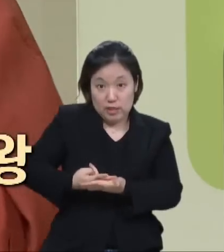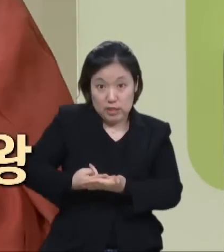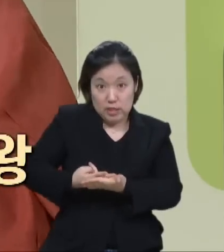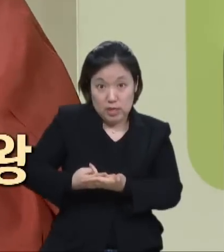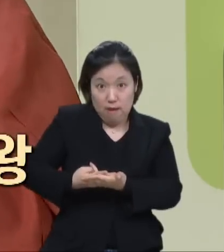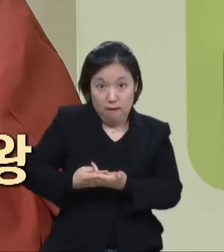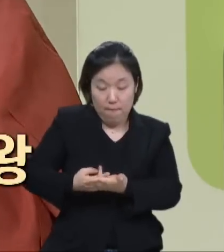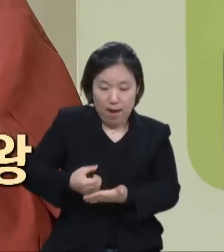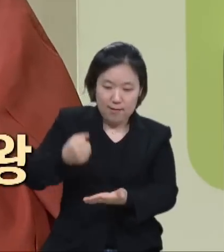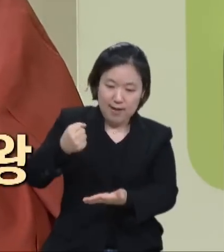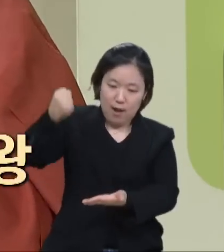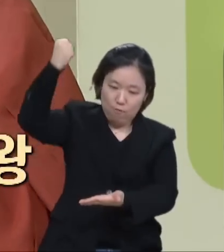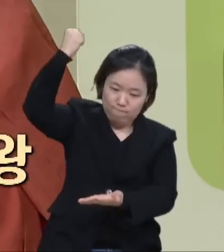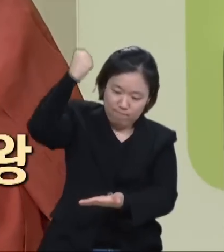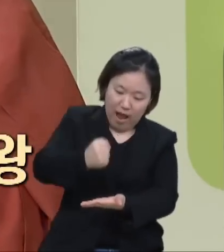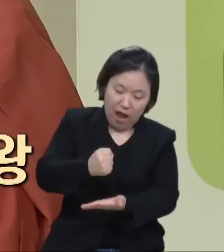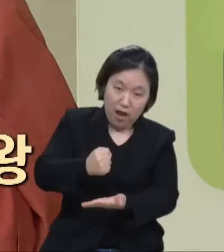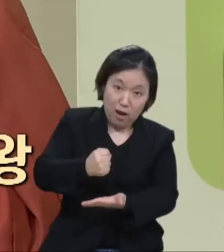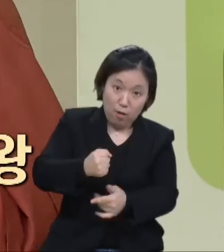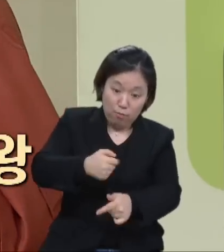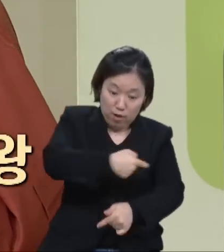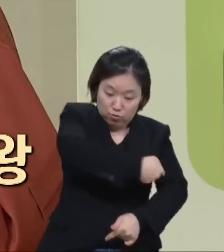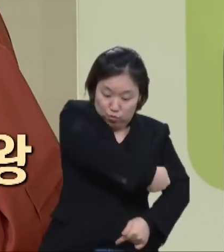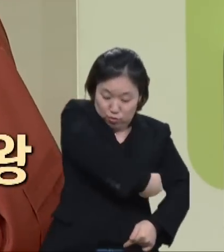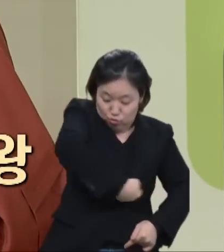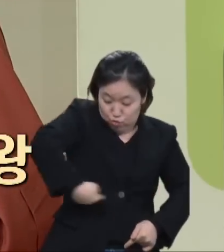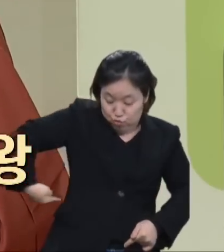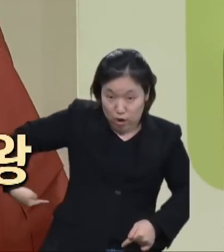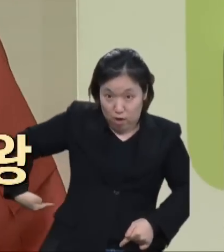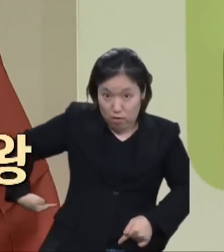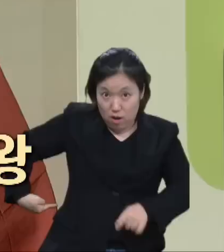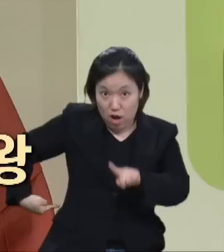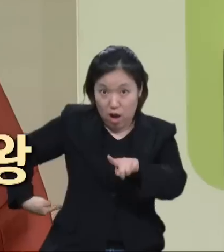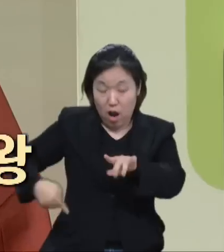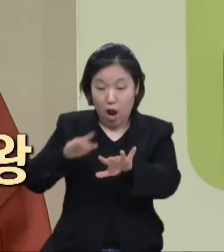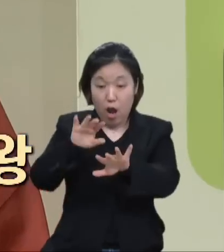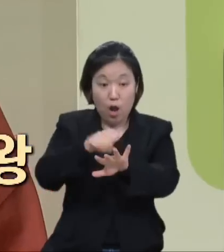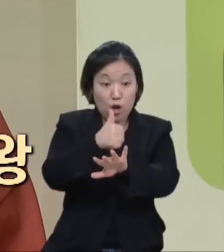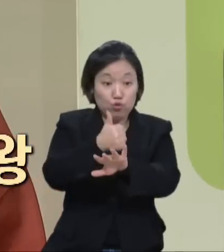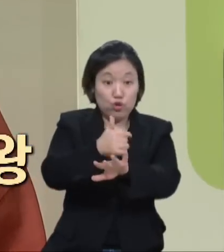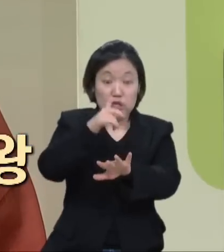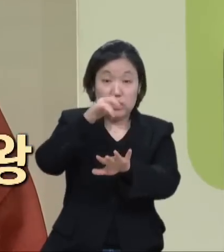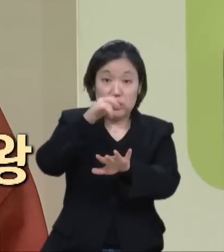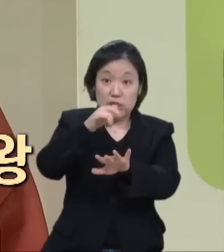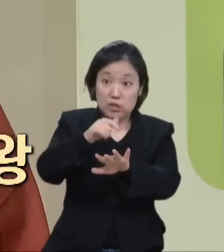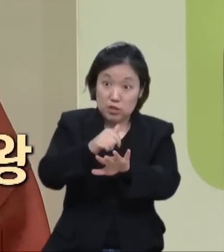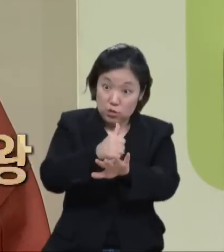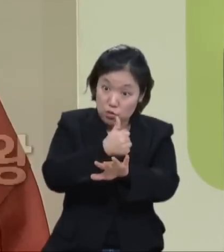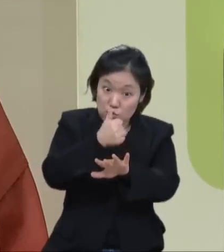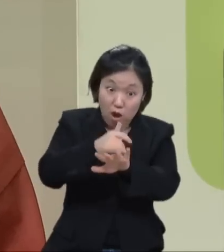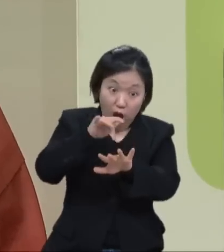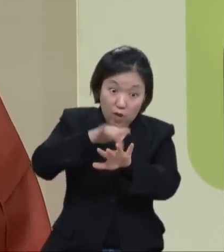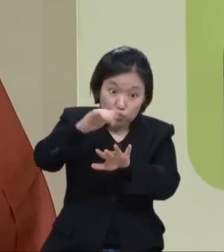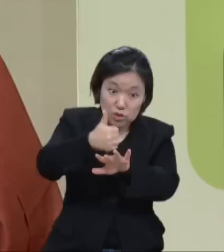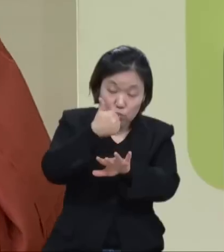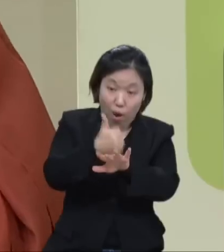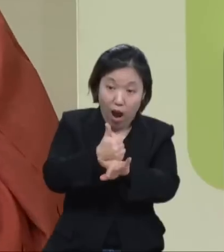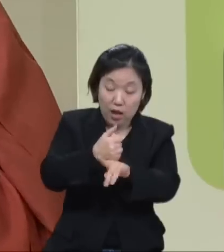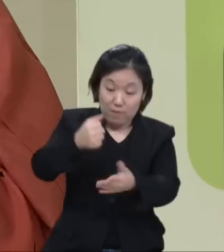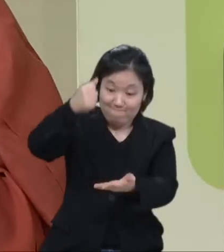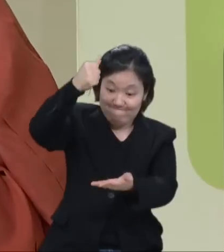배를 딱 쪼갰는데 그 귀향의 칼날이 그 거사 누워 있는 거사의 그